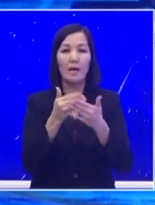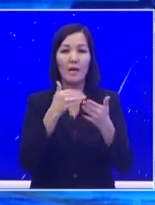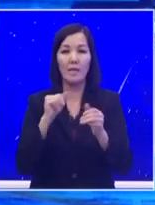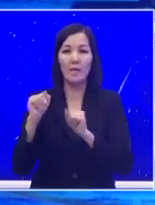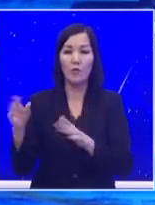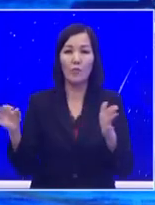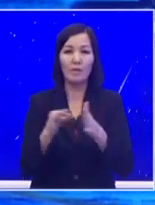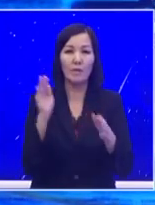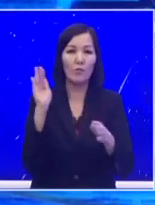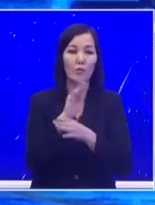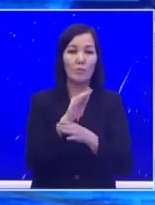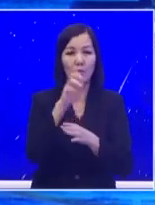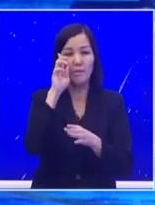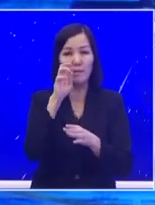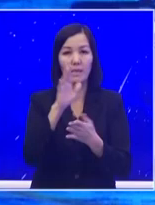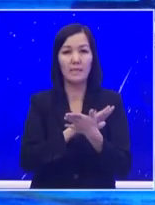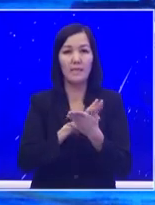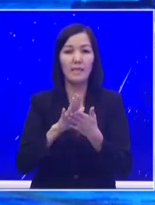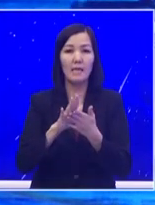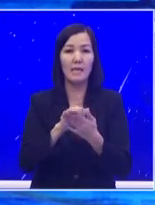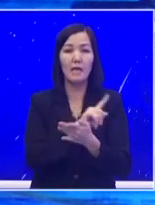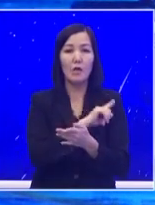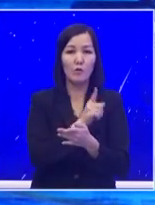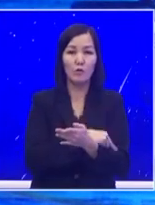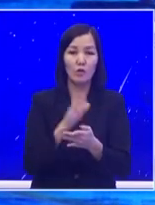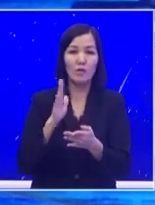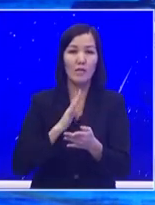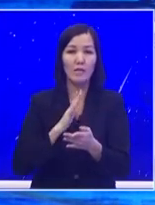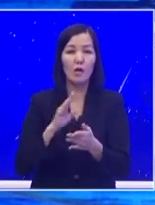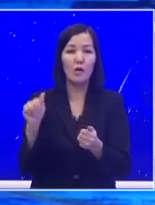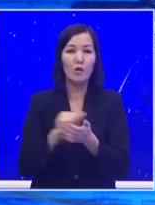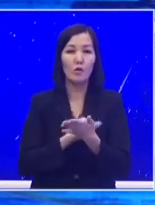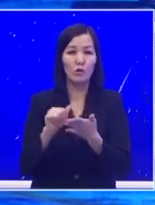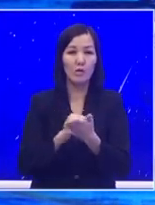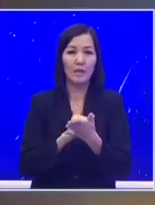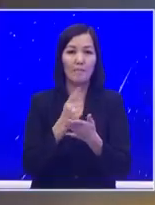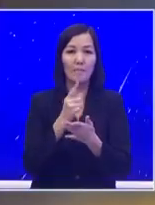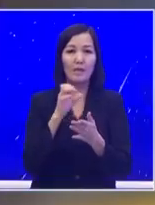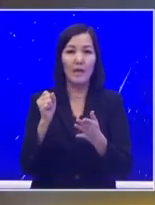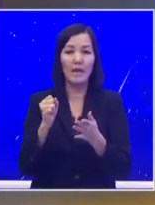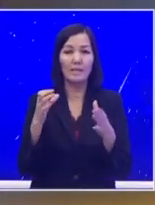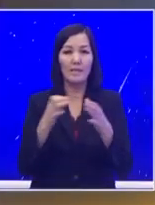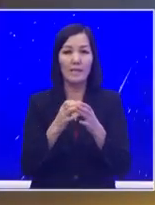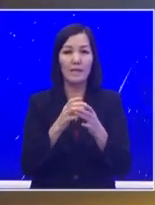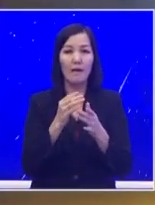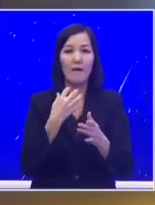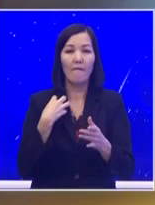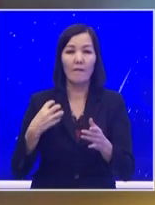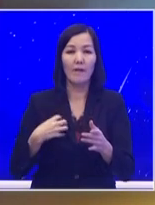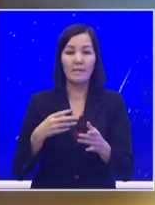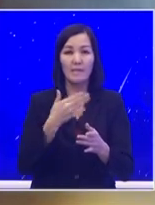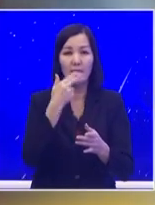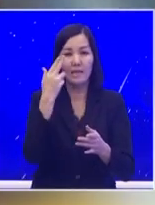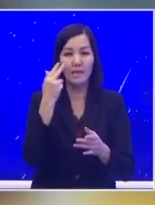мақсатында қосымша бірнеше мемлекеттермен санитариялық режим күшейтіледі. Құжатқа сәйкес бір санатқа Франция, Иран, Италия, Испания